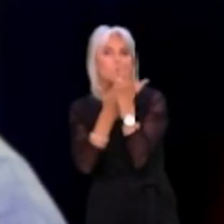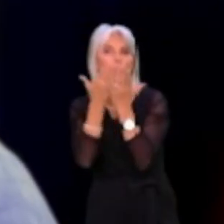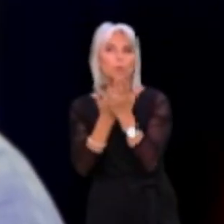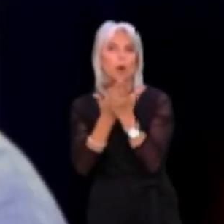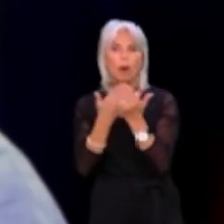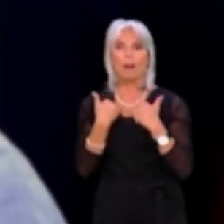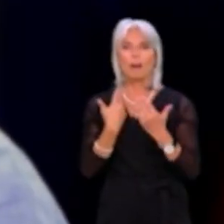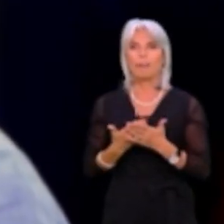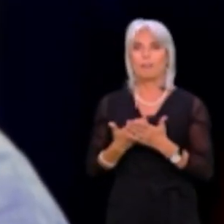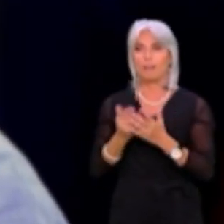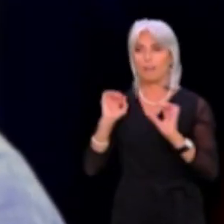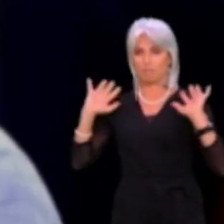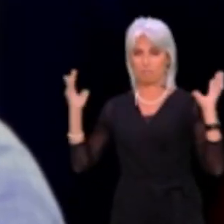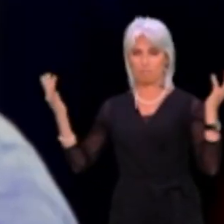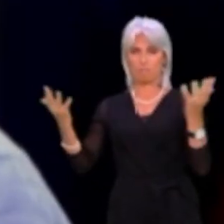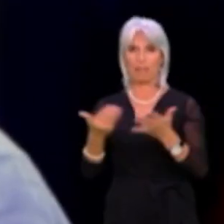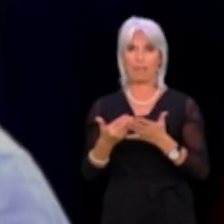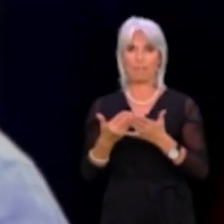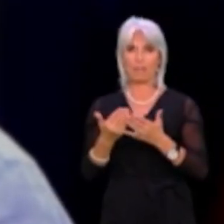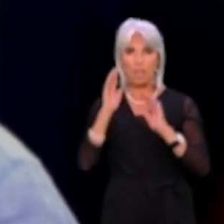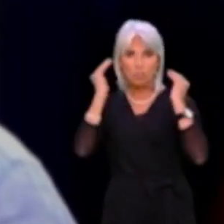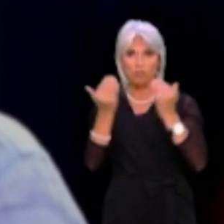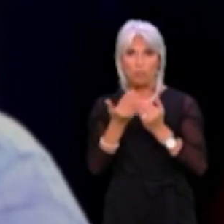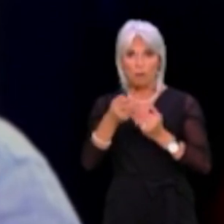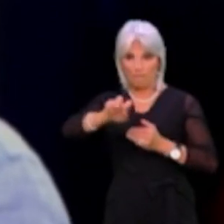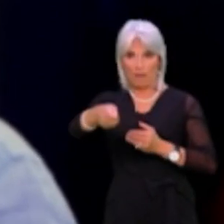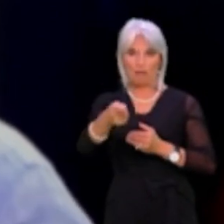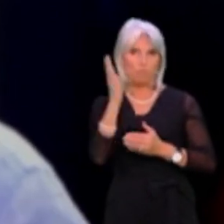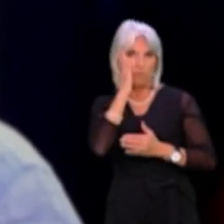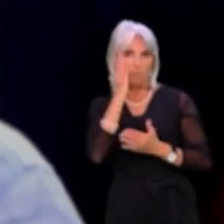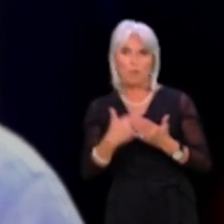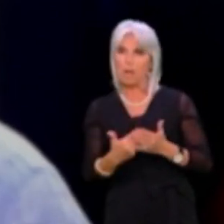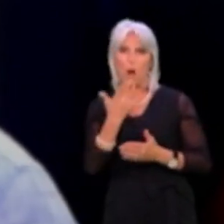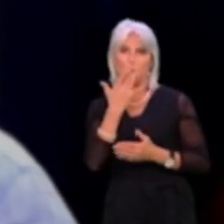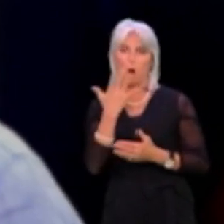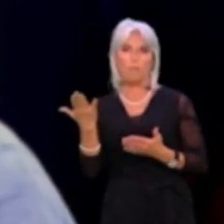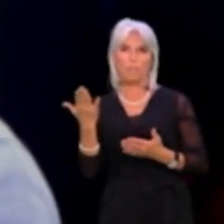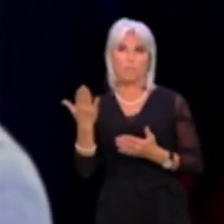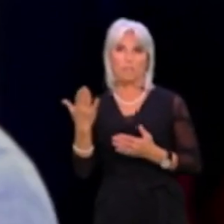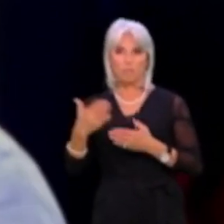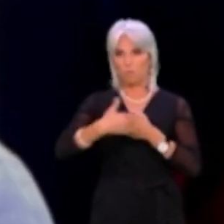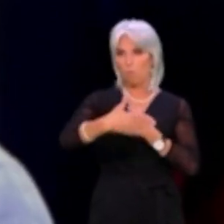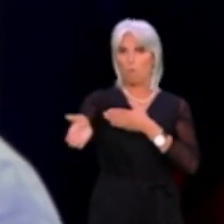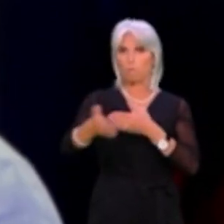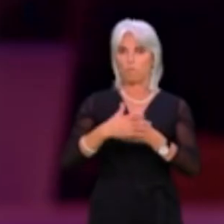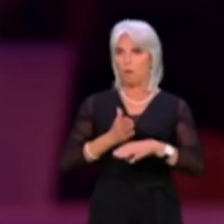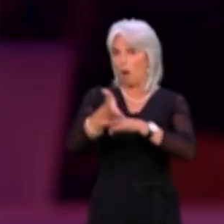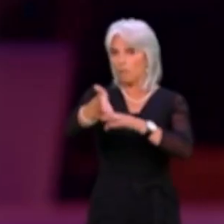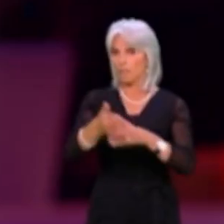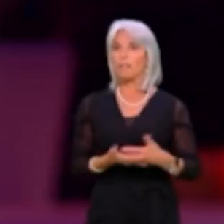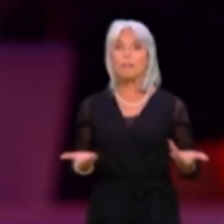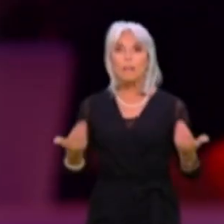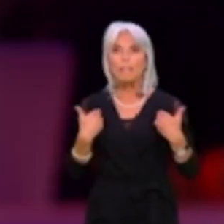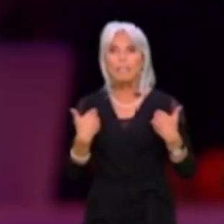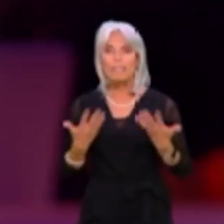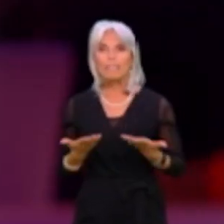avec plein de personnes. Et le soir, moi, je ferme ma porte à clé pour dormir, parce que j'ai pas envie que n'importe qui puisse rentrer. Mais